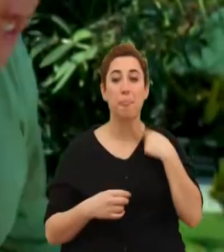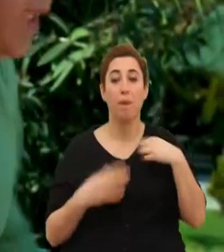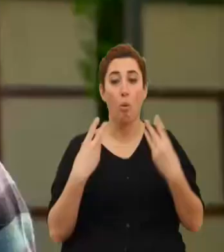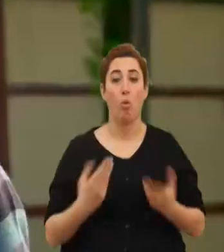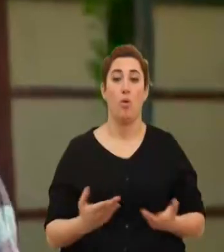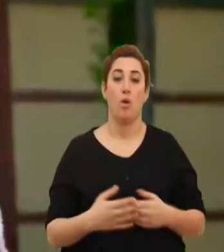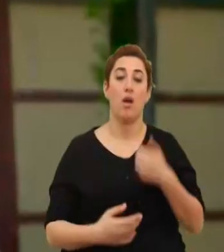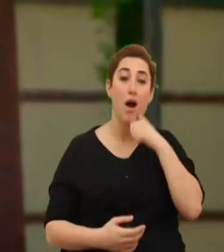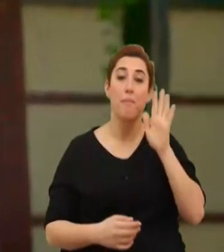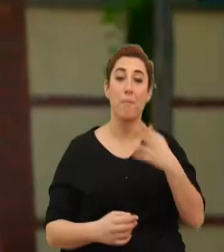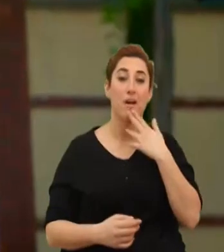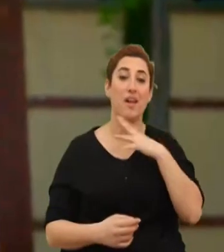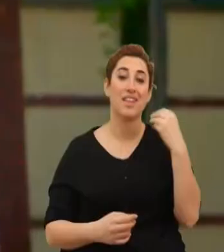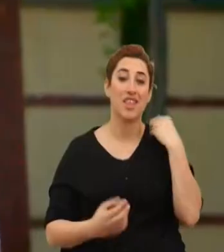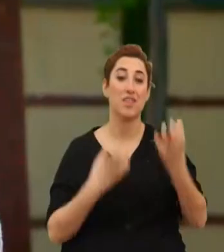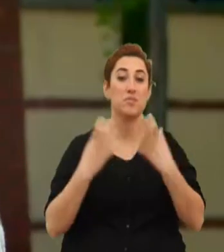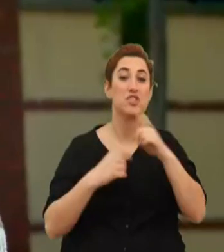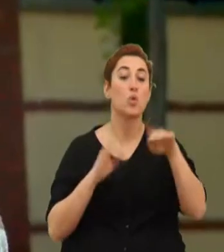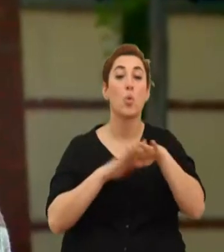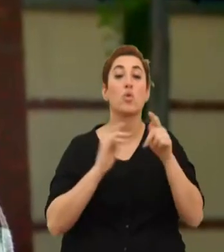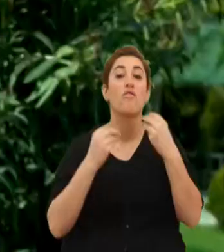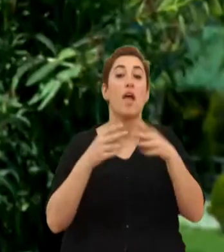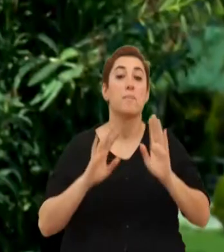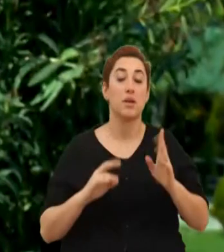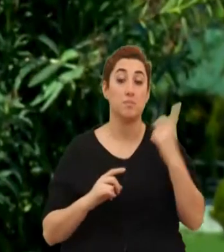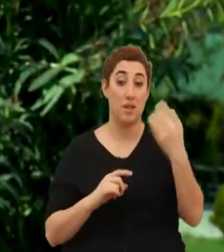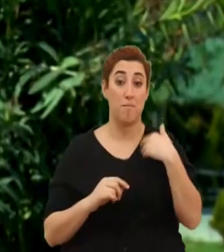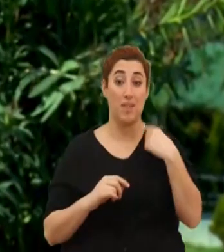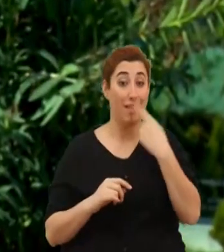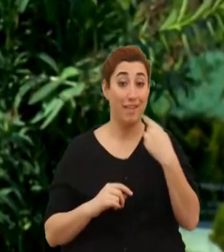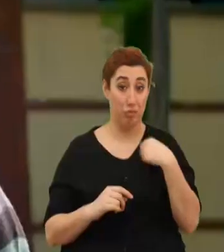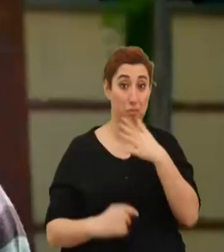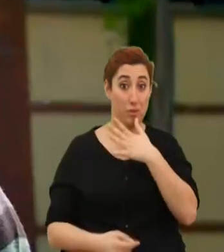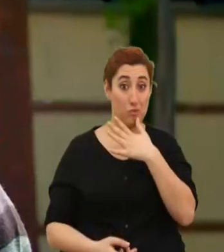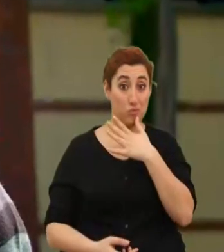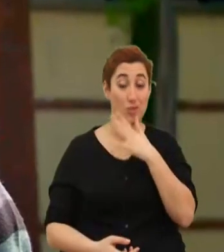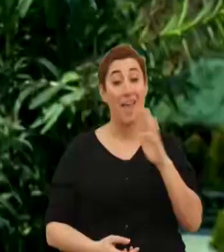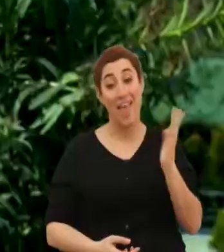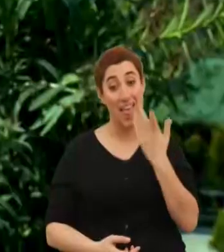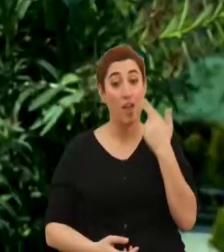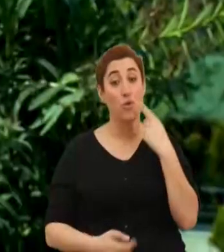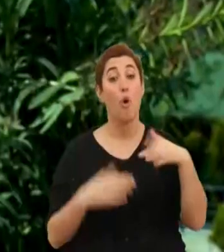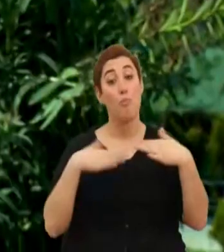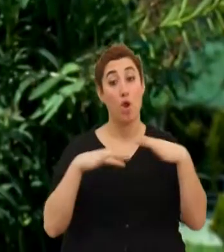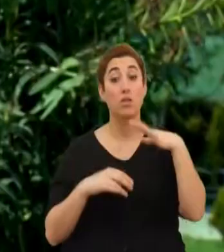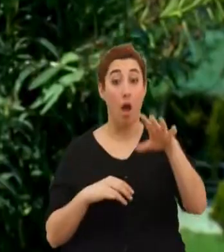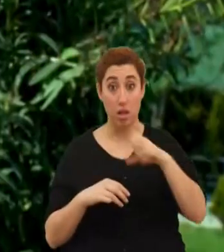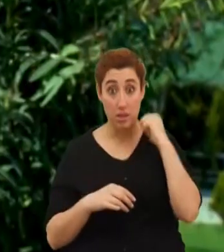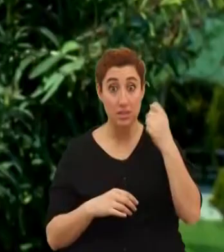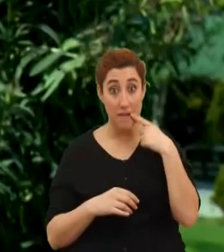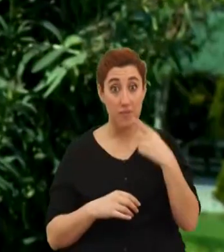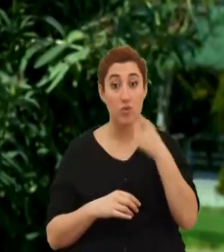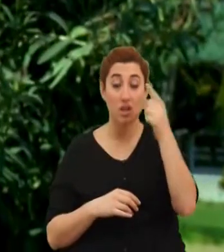çekiyor ya! Abi ama kadınlar yeni pişirdikleri şeye dokundurtmazlar. Bir de bana tutmuş ne diye biliyor musun? Eğer diyor börekten alırsan